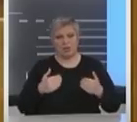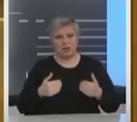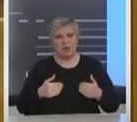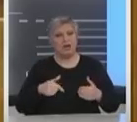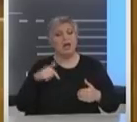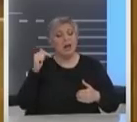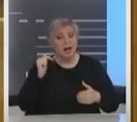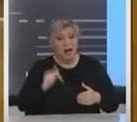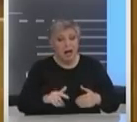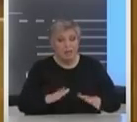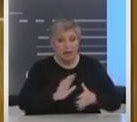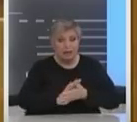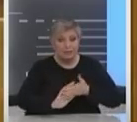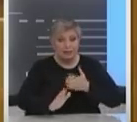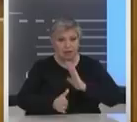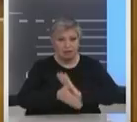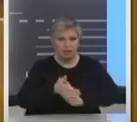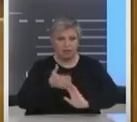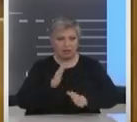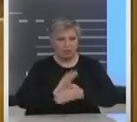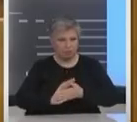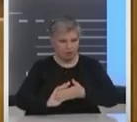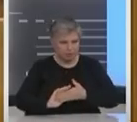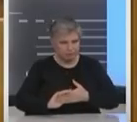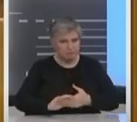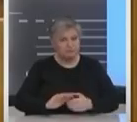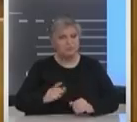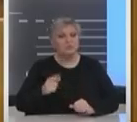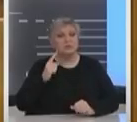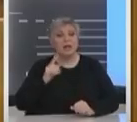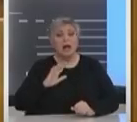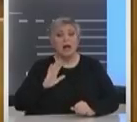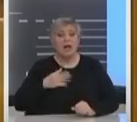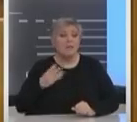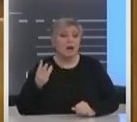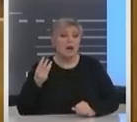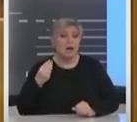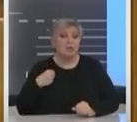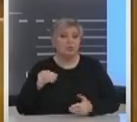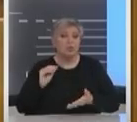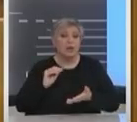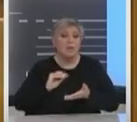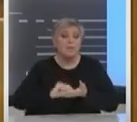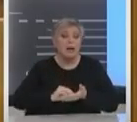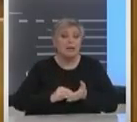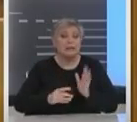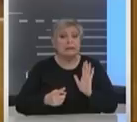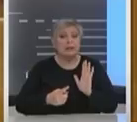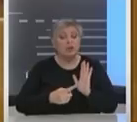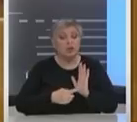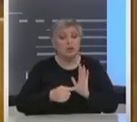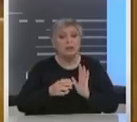Νομίζω ότι αν κανείς ακούσει προσεκτικά για ακόμη μια φορά τι αφορά και τι δεν αφορά η ρύθμιση